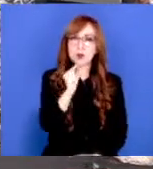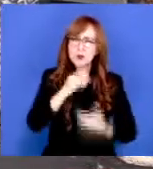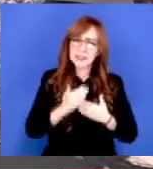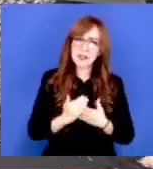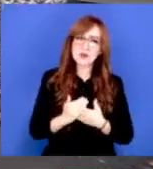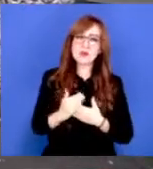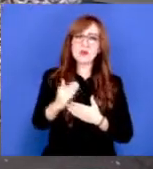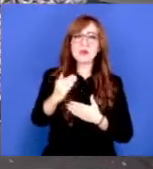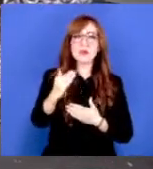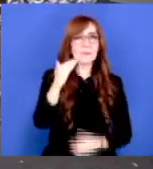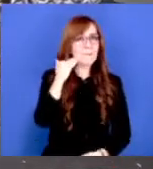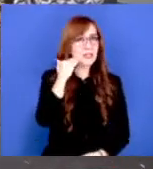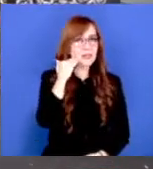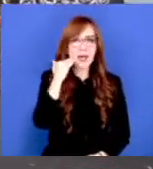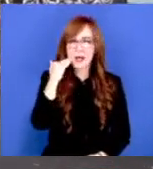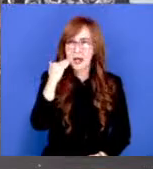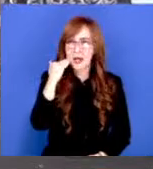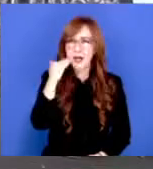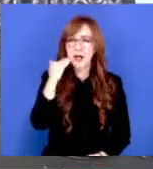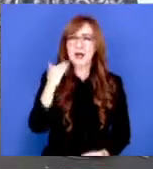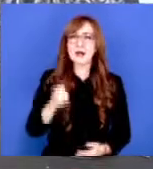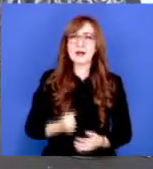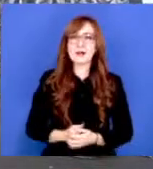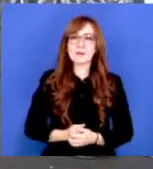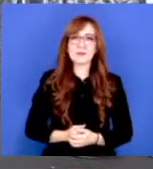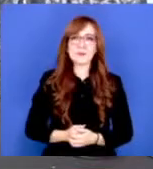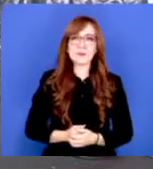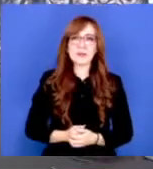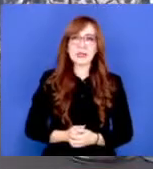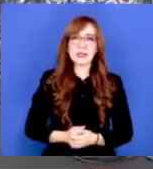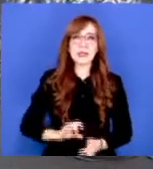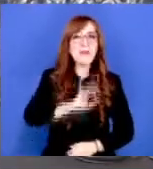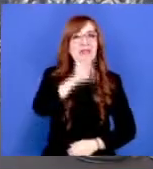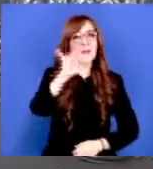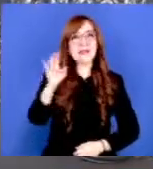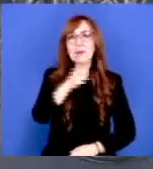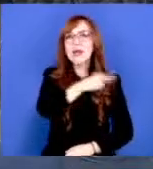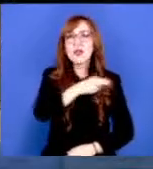terus menjaga, mengawal keberagaman Indonesia.